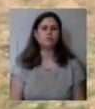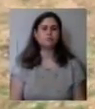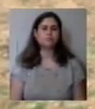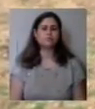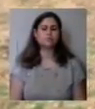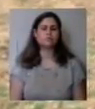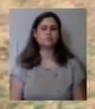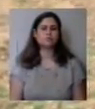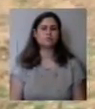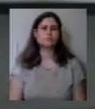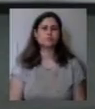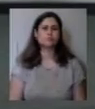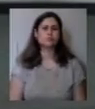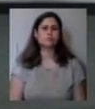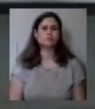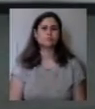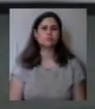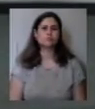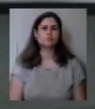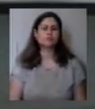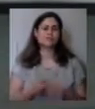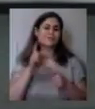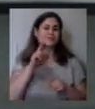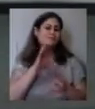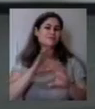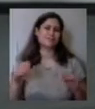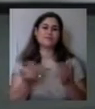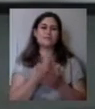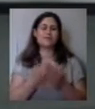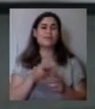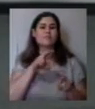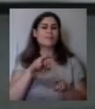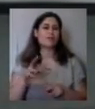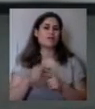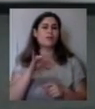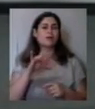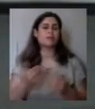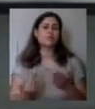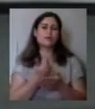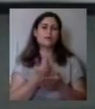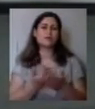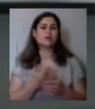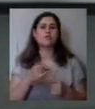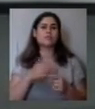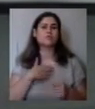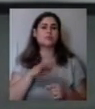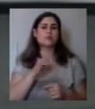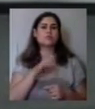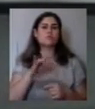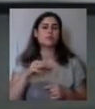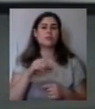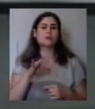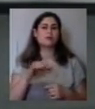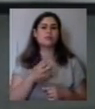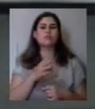на Суспільному, Херсон. На цю годину у мене все. Стежте за оперативним оновленням інформації на нашому сайті Суспільне